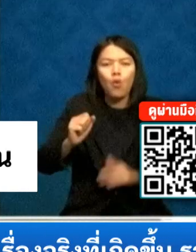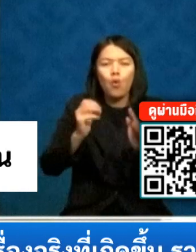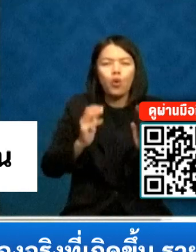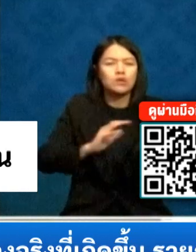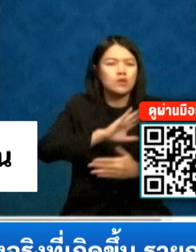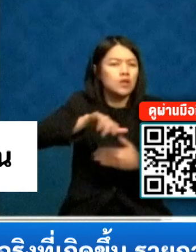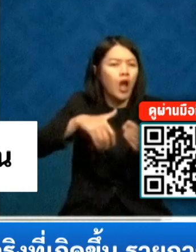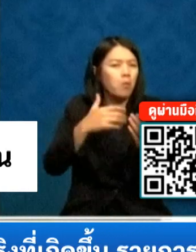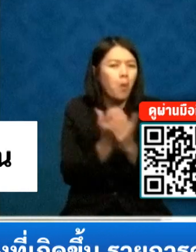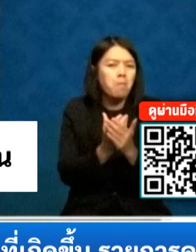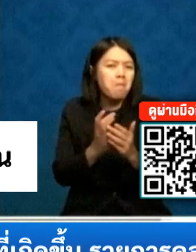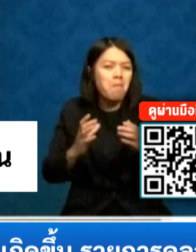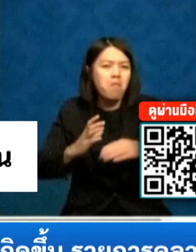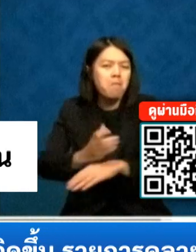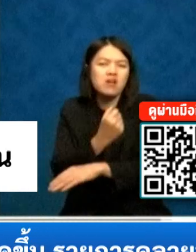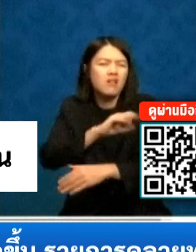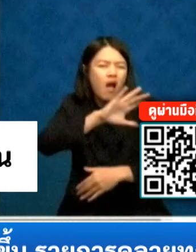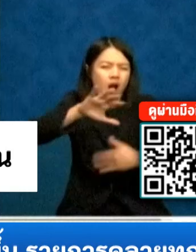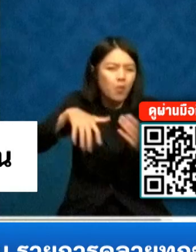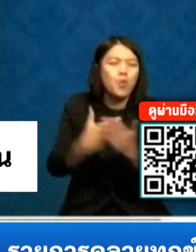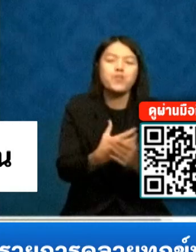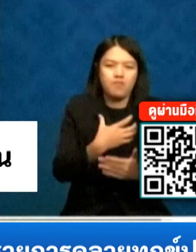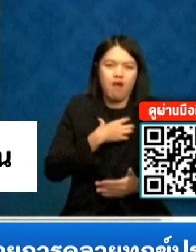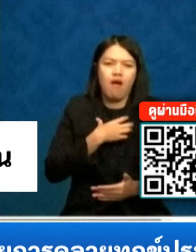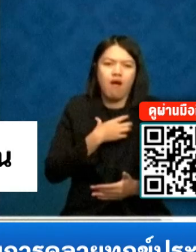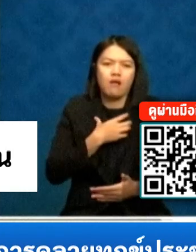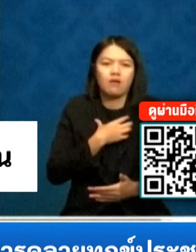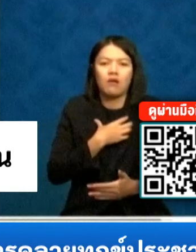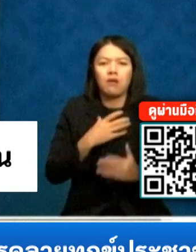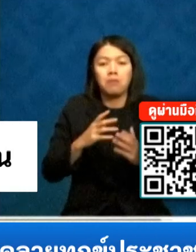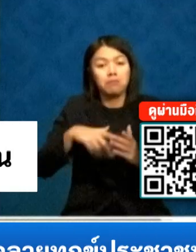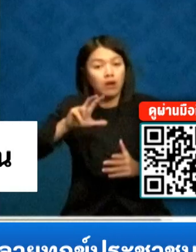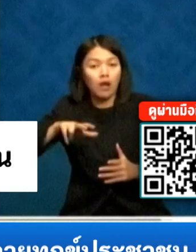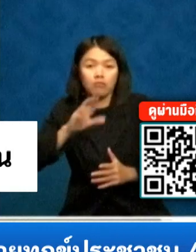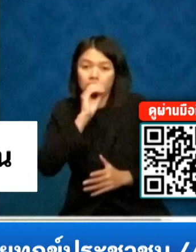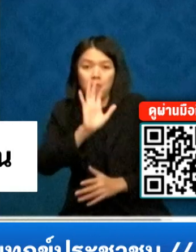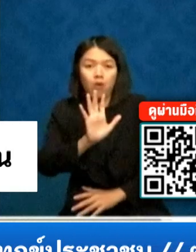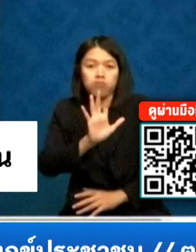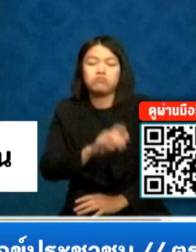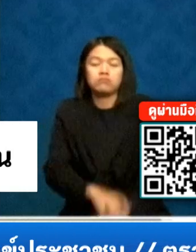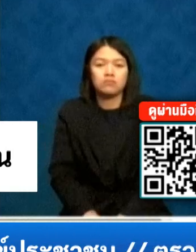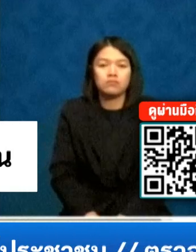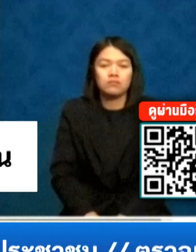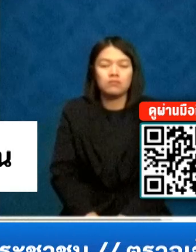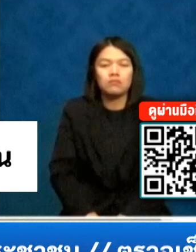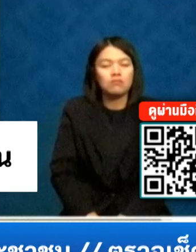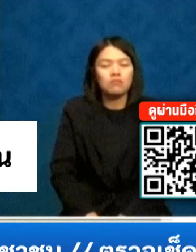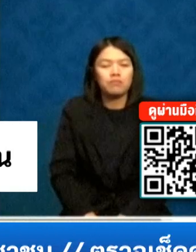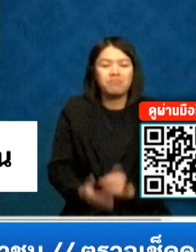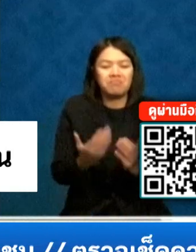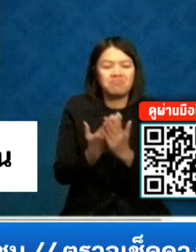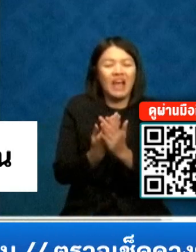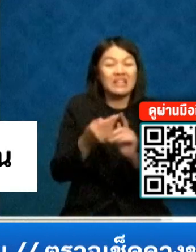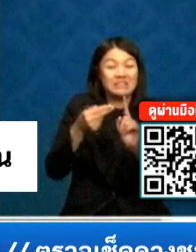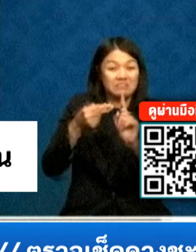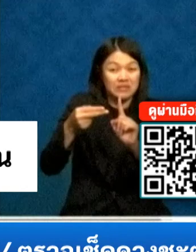ครับผมไม่บอกเสียด้วยซ้ำว่าเป็นเรื่องของพรรคเพื่อไทยผมจะบอกว่าเงิน 10,000 บ